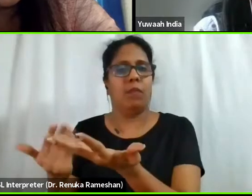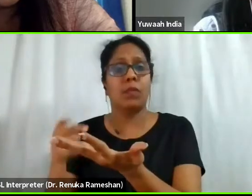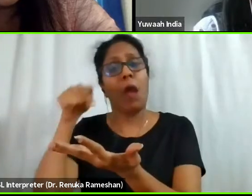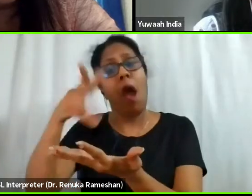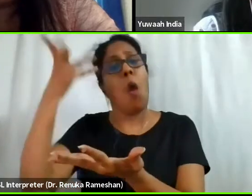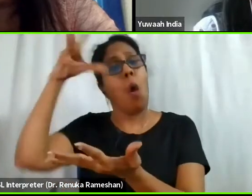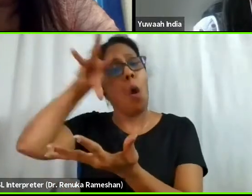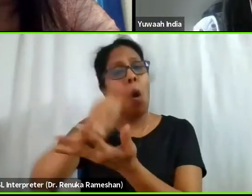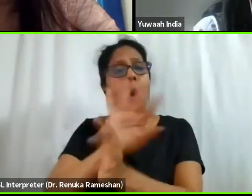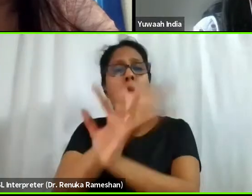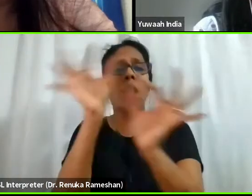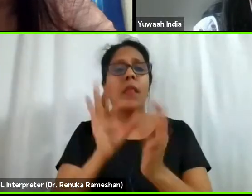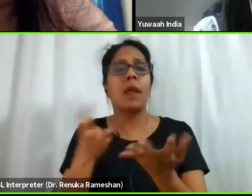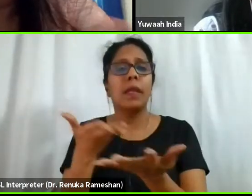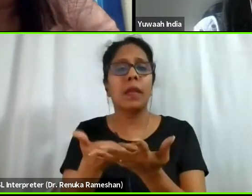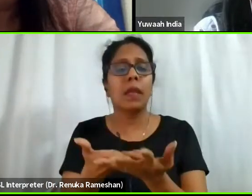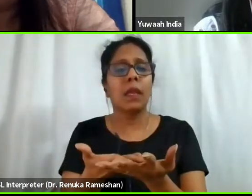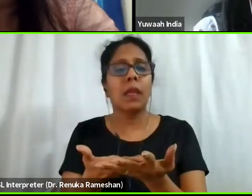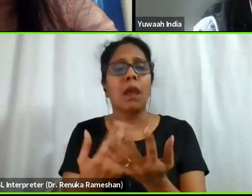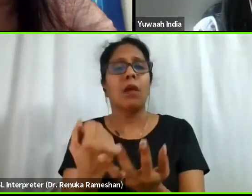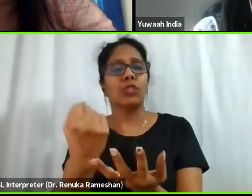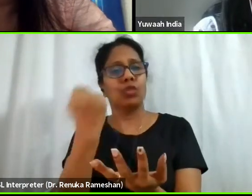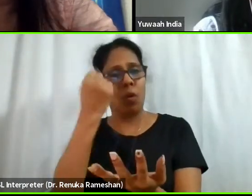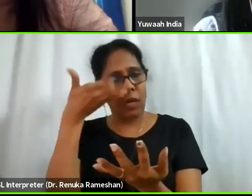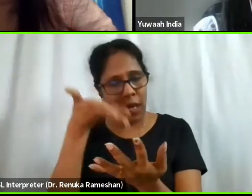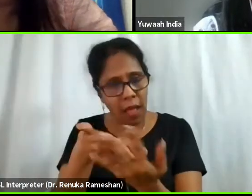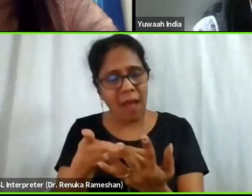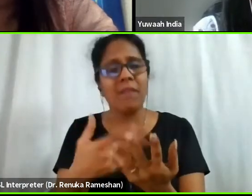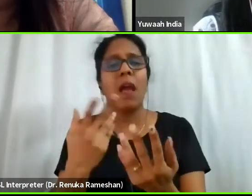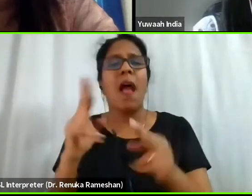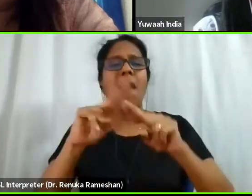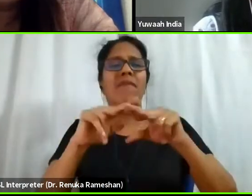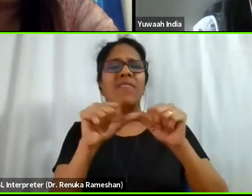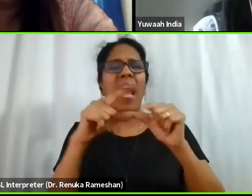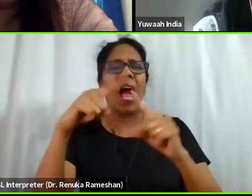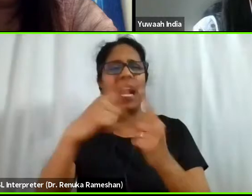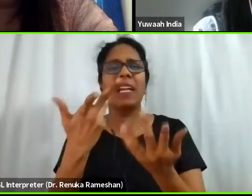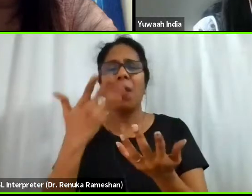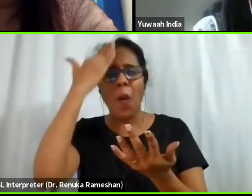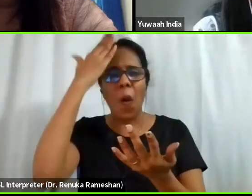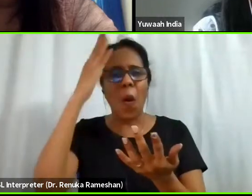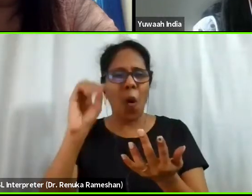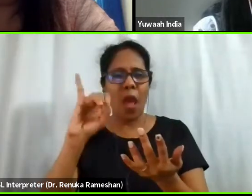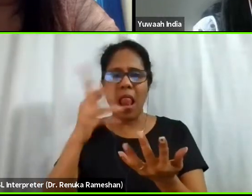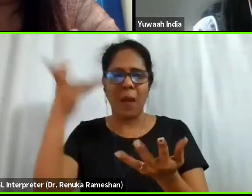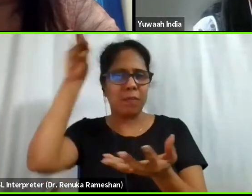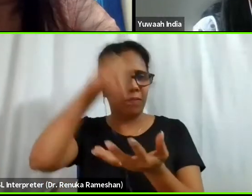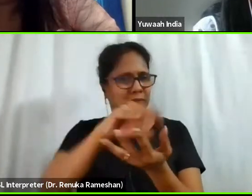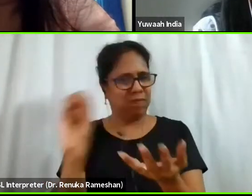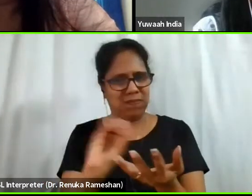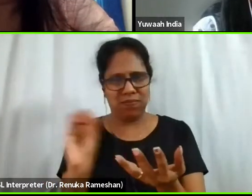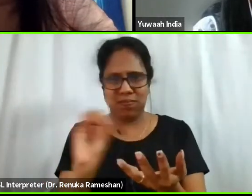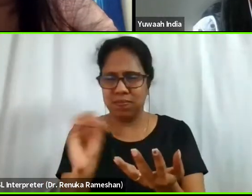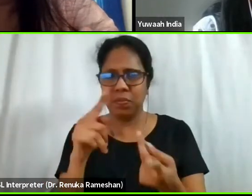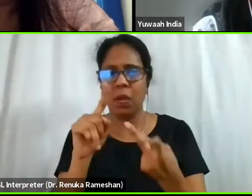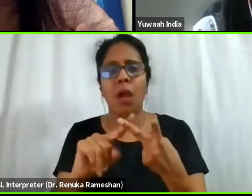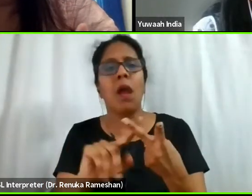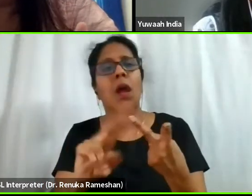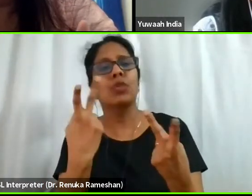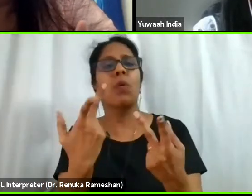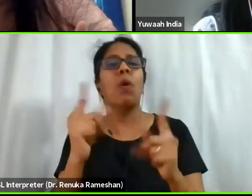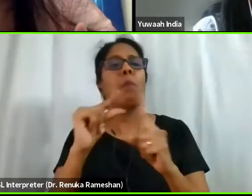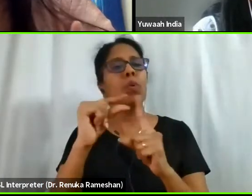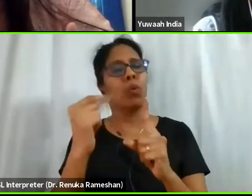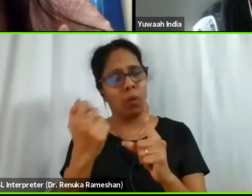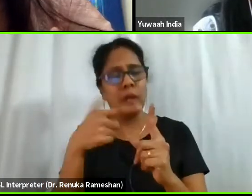माइक्रोन्यूट्रिएंट्स भी चले जाएंगे, और फैट कम रहेगा, बिकॉज हमने कहीं तेल वेल में कुछ बनाया ही नहीं है। तो हम इन सब तरीके से